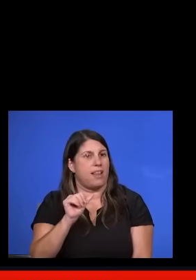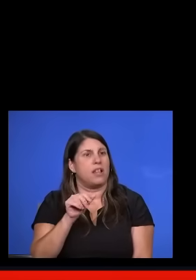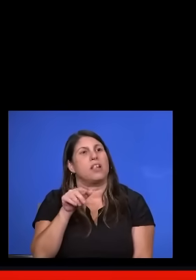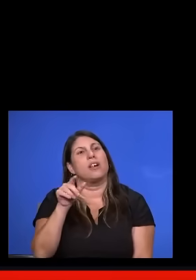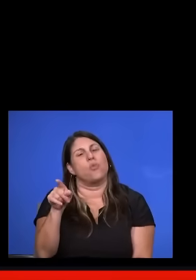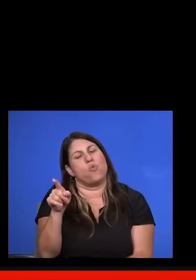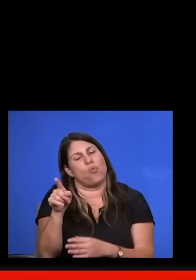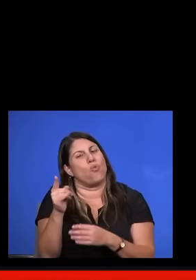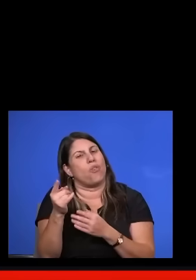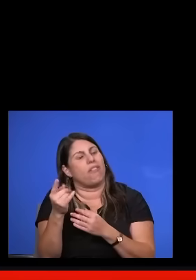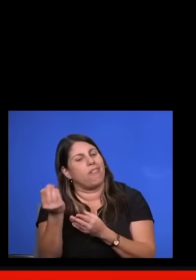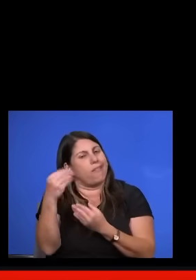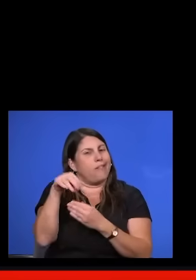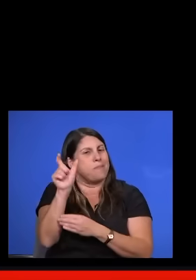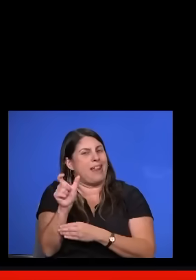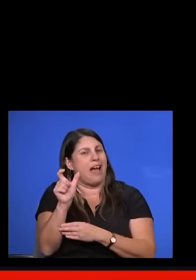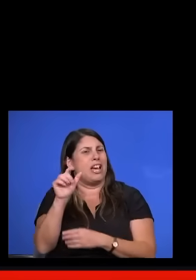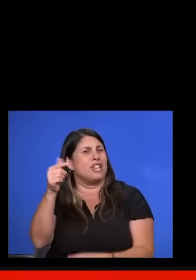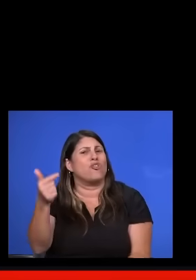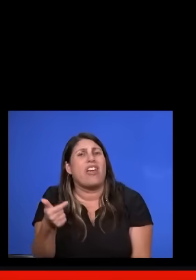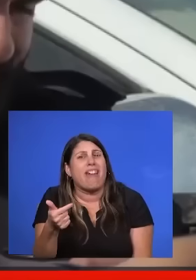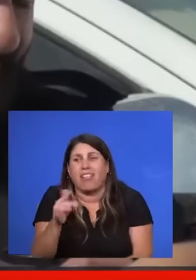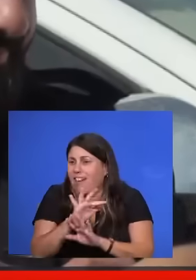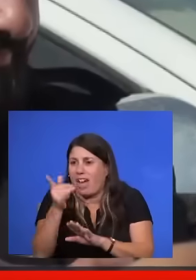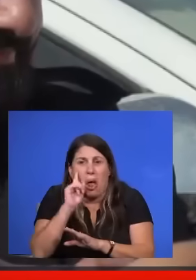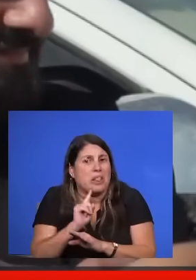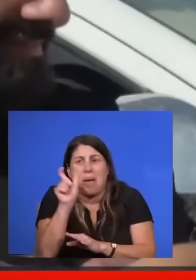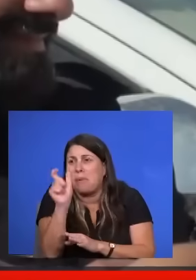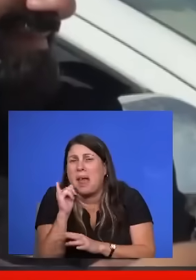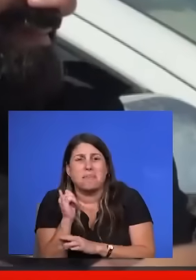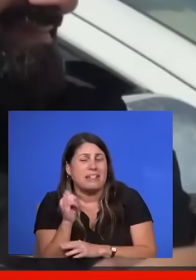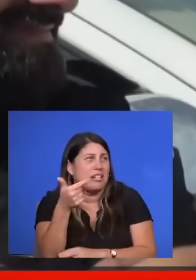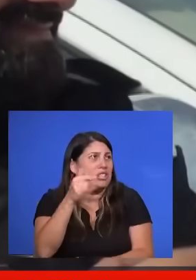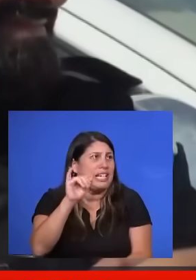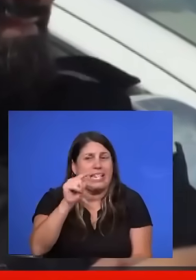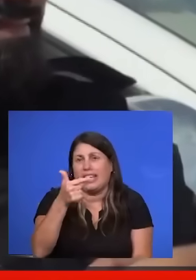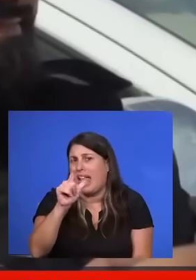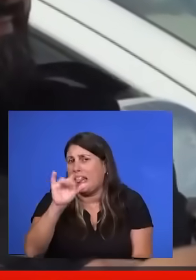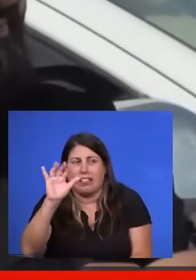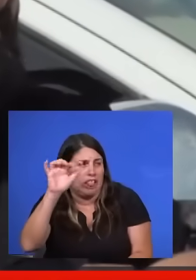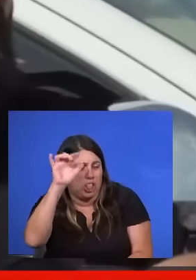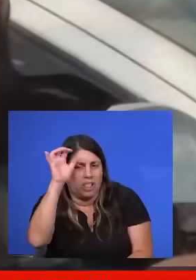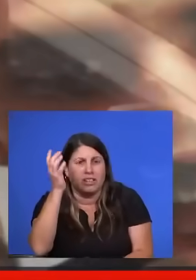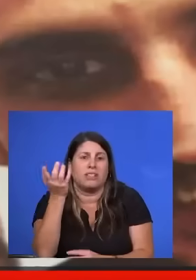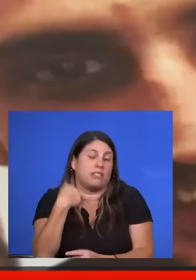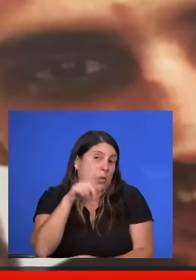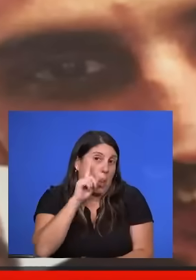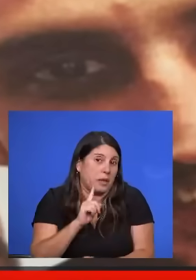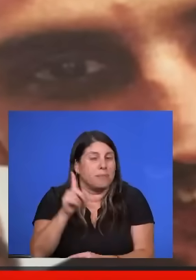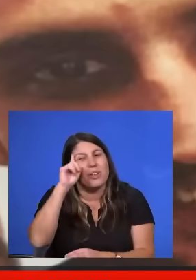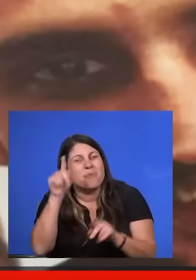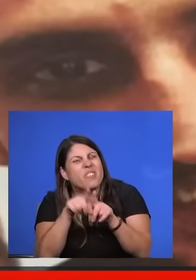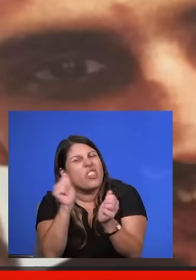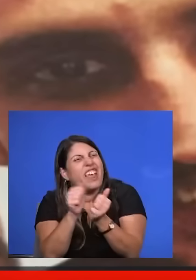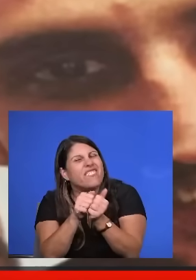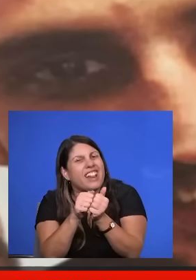שעד היום אף אחד לא יודע מאיפה הוא המציא את המילה הזאת. אנחנו רק יודעים שזה סוג של טמבל כזה, והוא הדביק פשוט